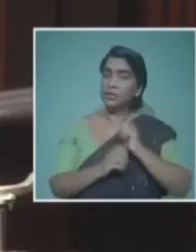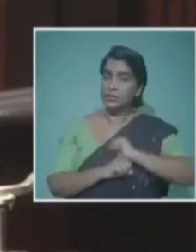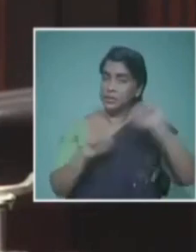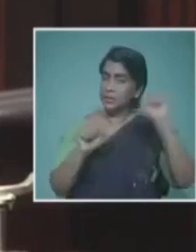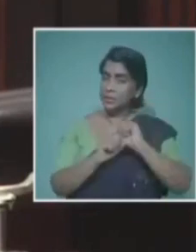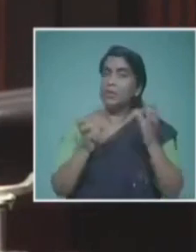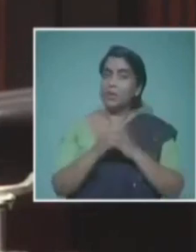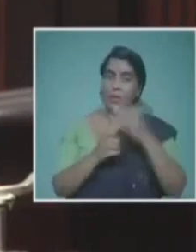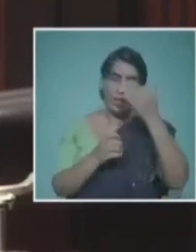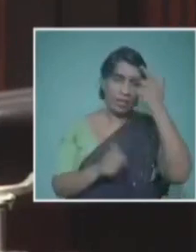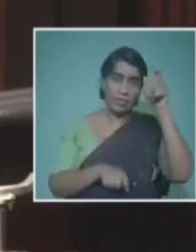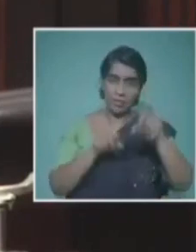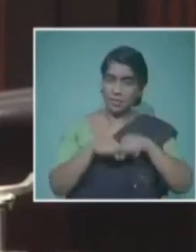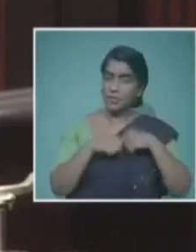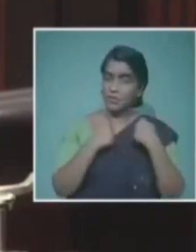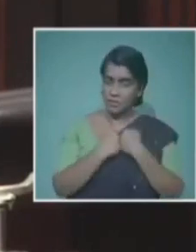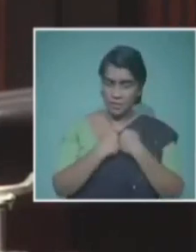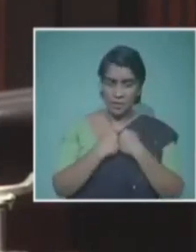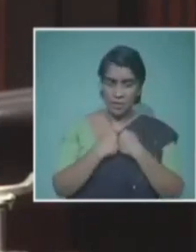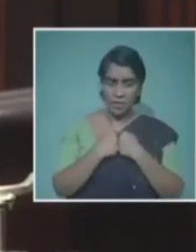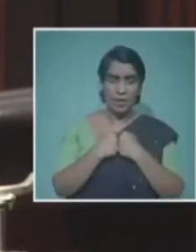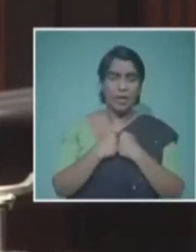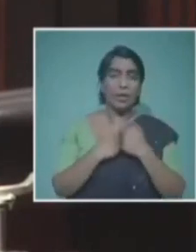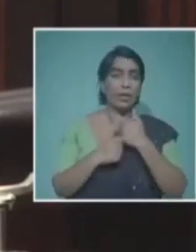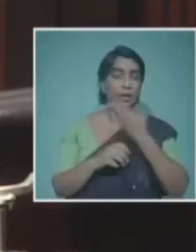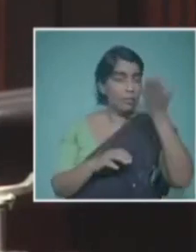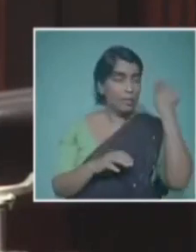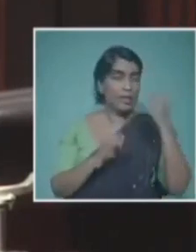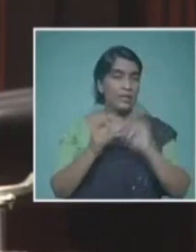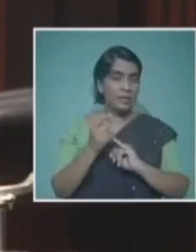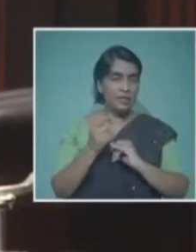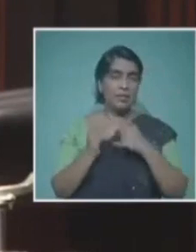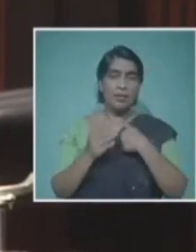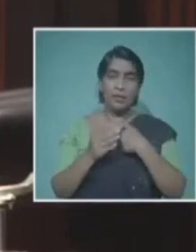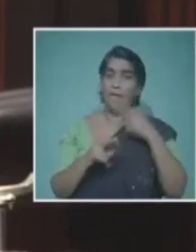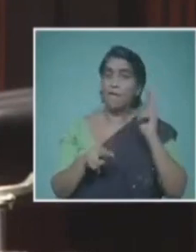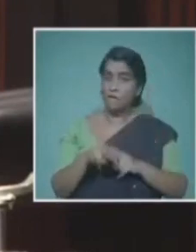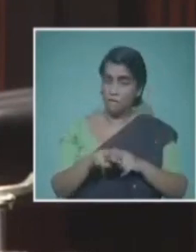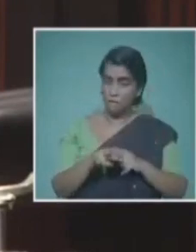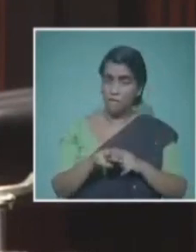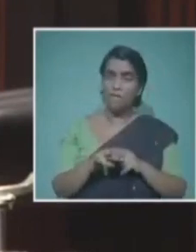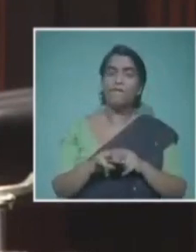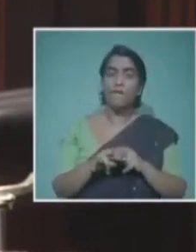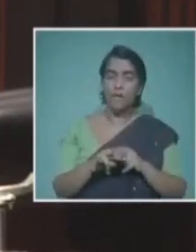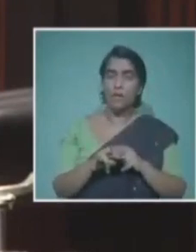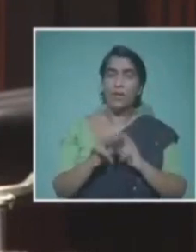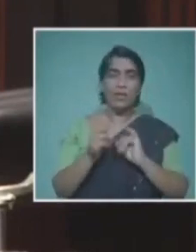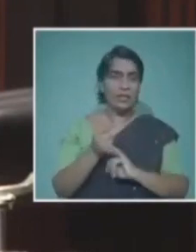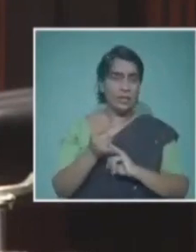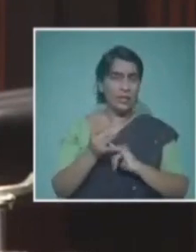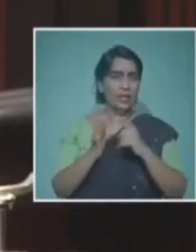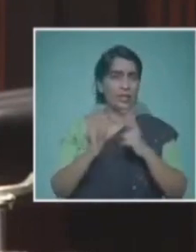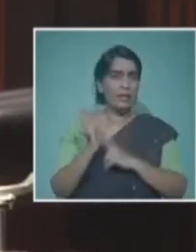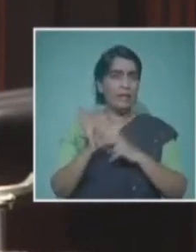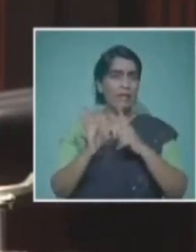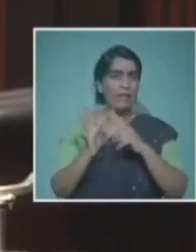தேசிய கூட்டமைப்பின் மட்டக்களப்பு மாவட்ட நாடாளுமன்ற உறுப்பினர் ராசாணிக்கியன் தெரிவித்துள்ளார். நாடாளுமன்றில் இன்று உரையாற்றுகையிலேயே அவர்